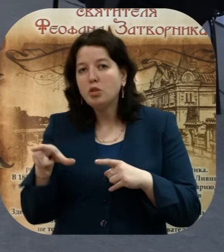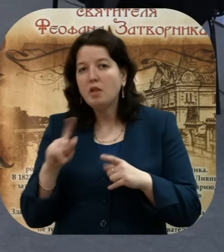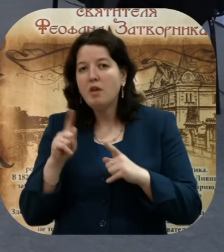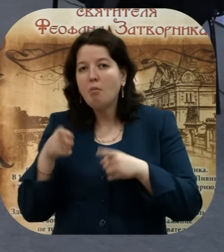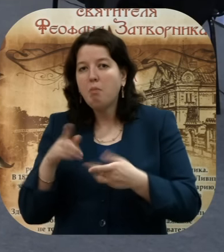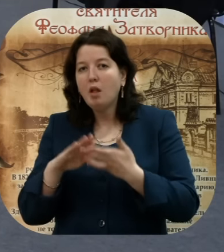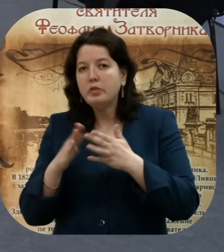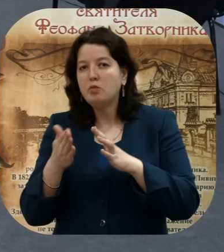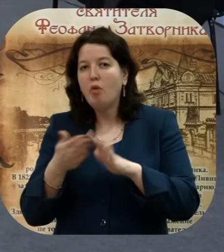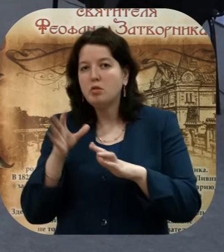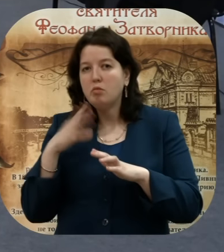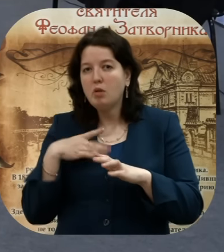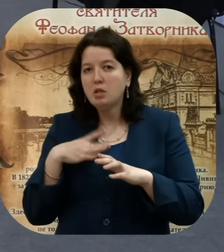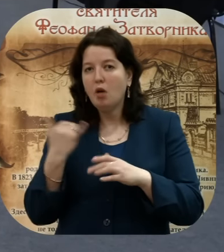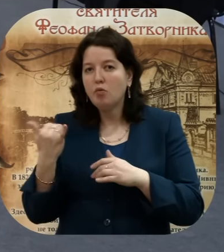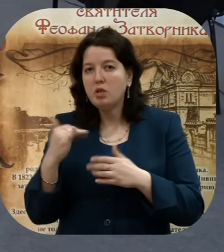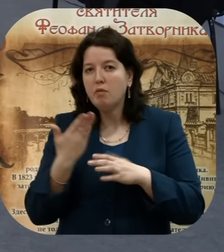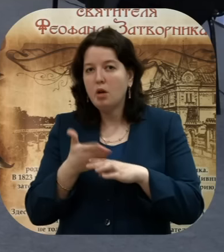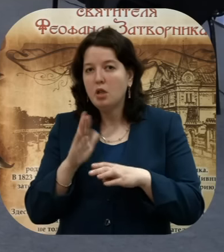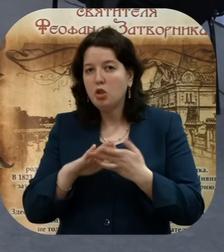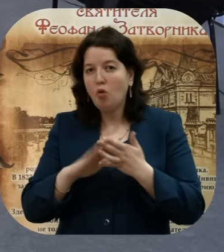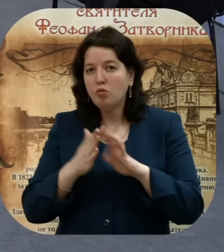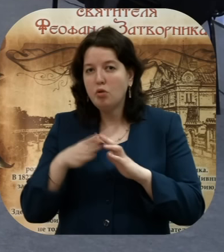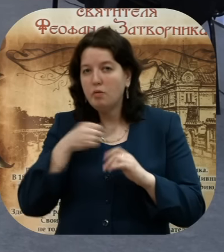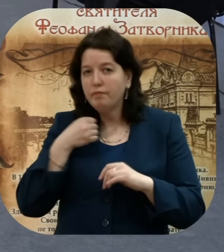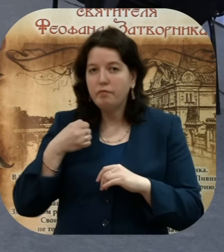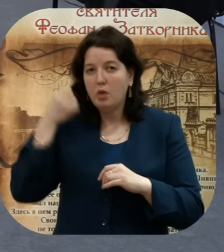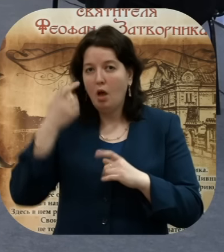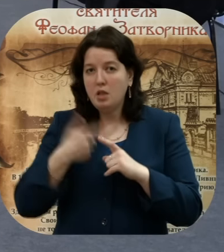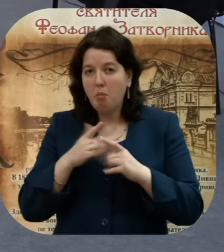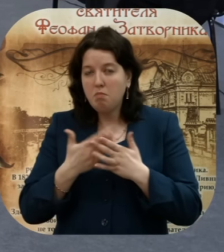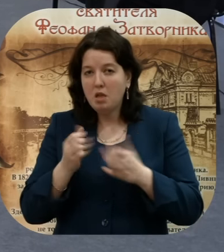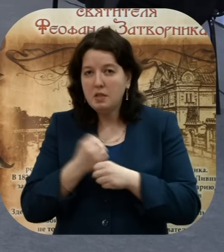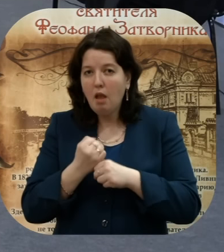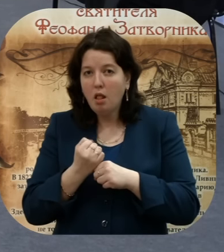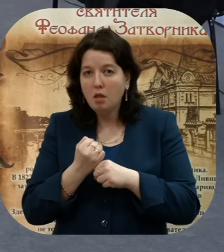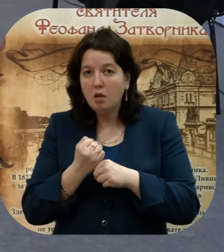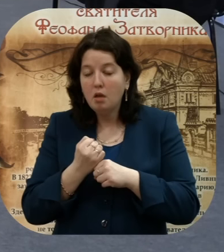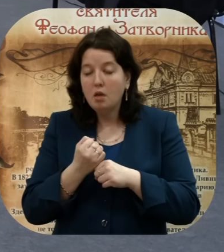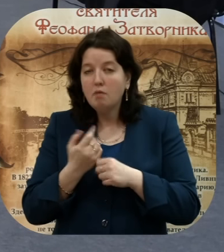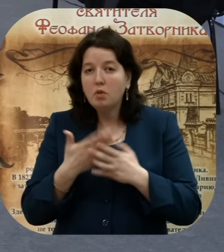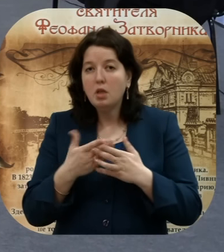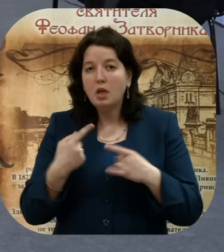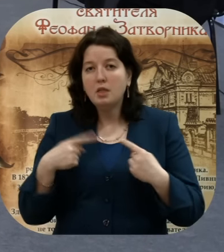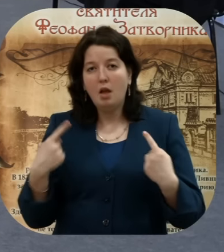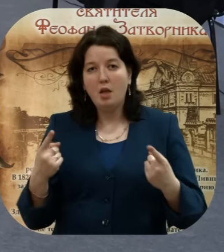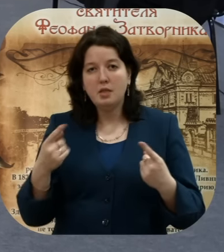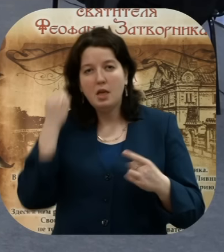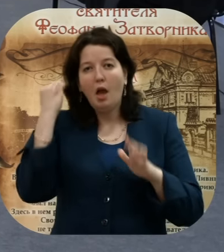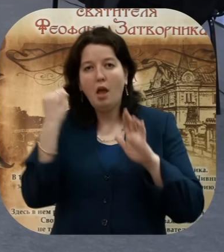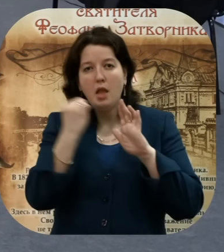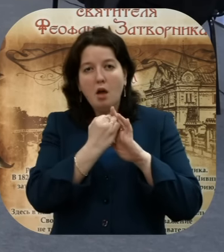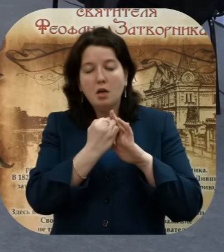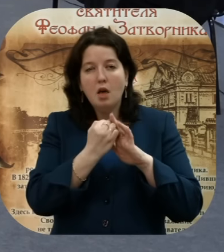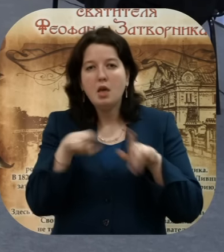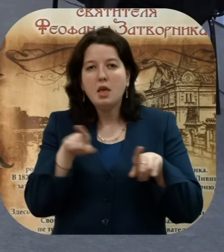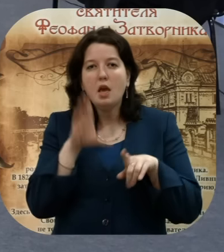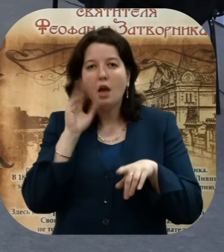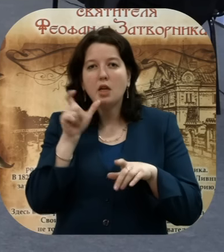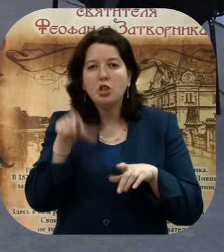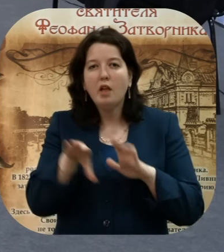случае, если человек вступает на стезю вот одной из этих профессий, и здесь то же